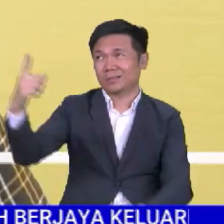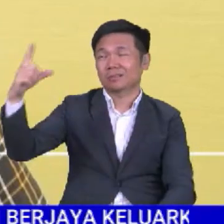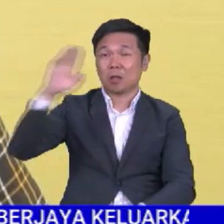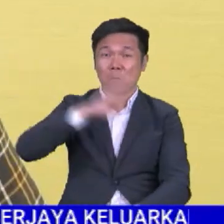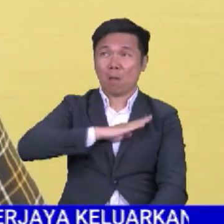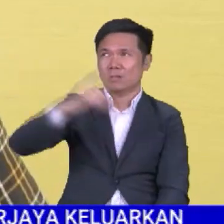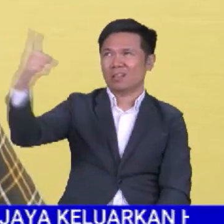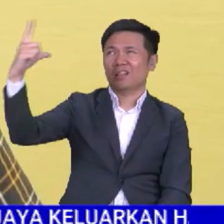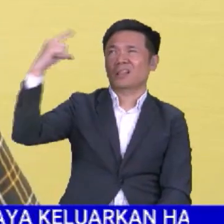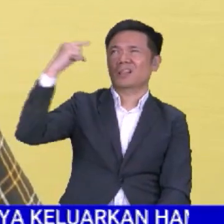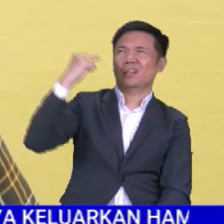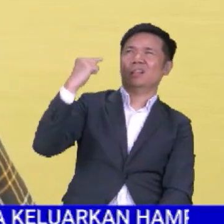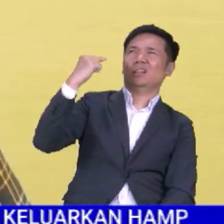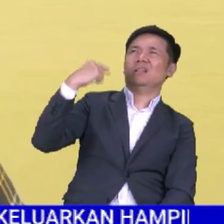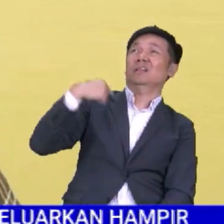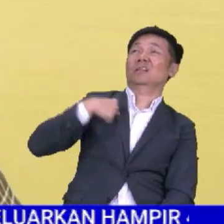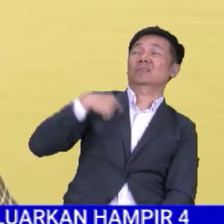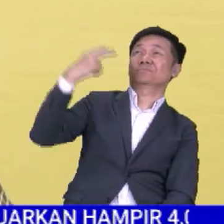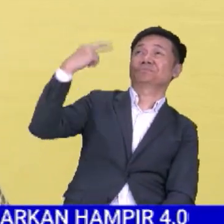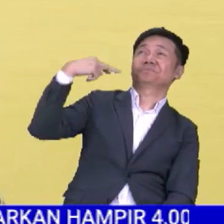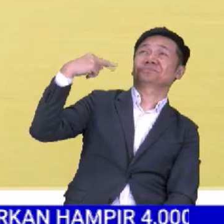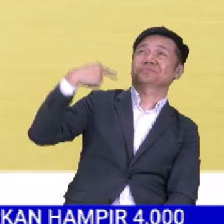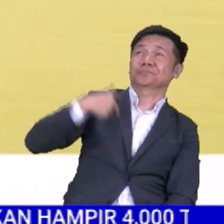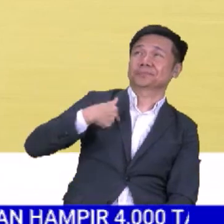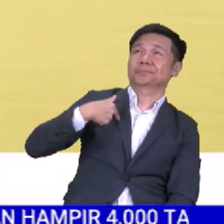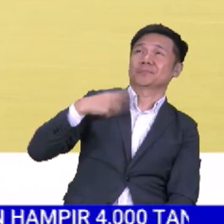pun boleh. So